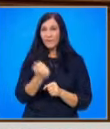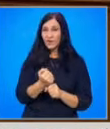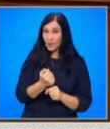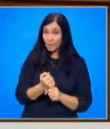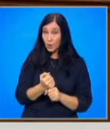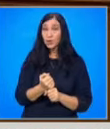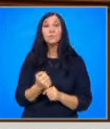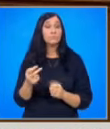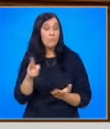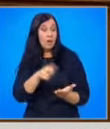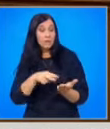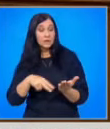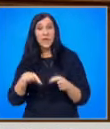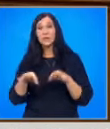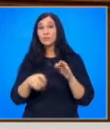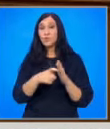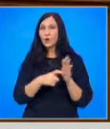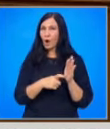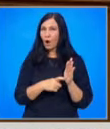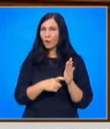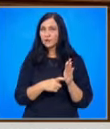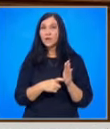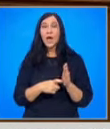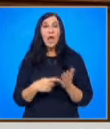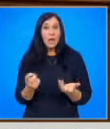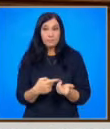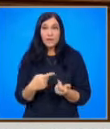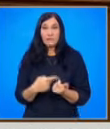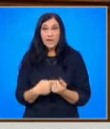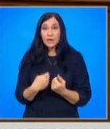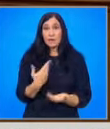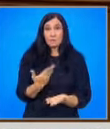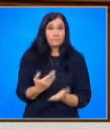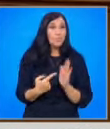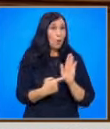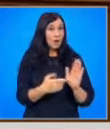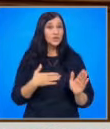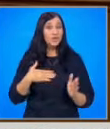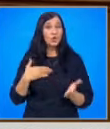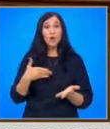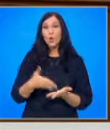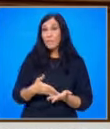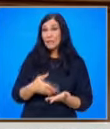работят и да разглеждат изборния кодекс и всеки да изложи своите аргументи